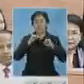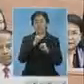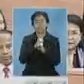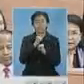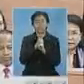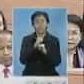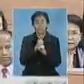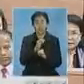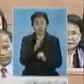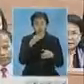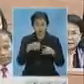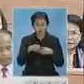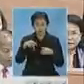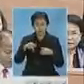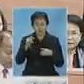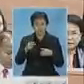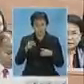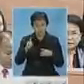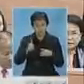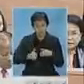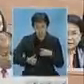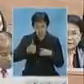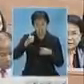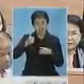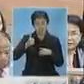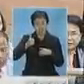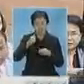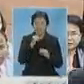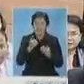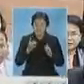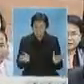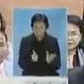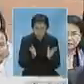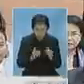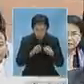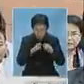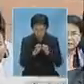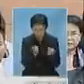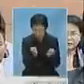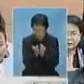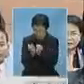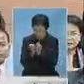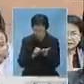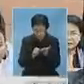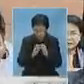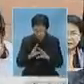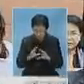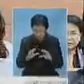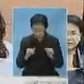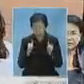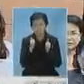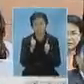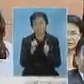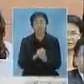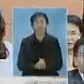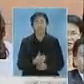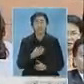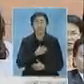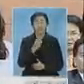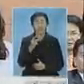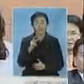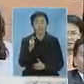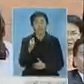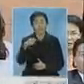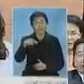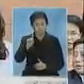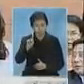พรรคเพื่อไทยได้รับความไว้วางใจแล้วก็จะเดินหน้าสร้างความปรองดองเป็นวาระเร่งด่วนโดยจะให้คอปชุด